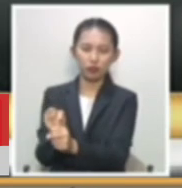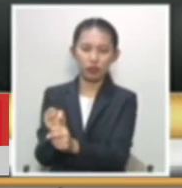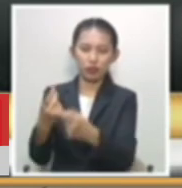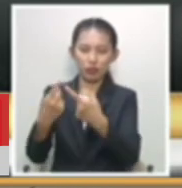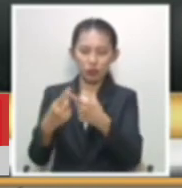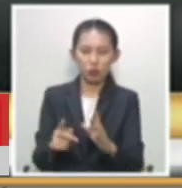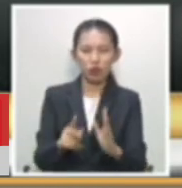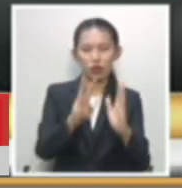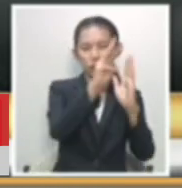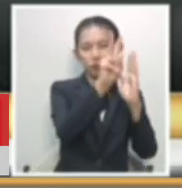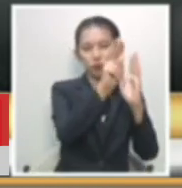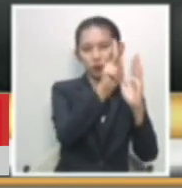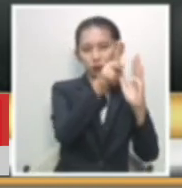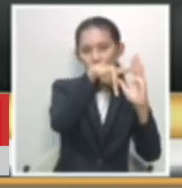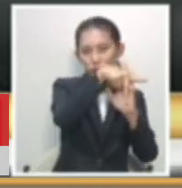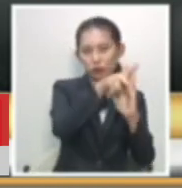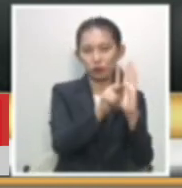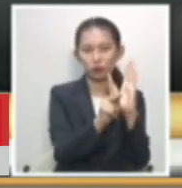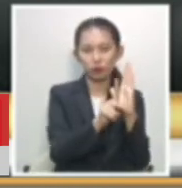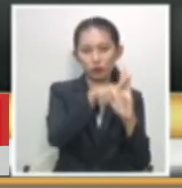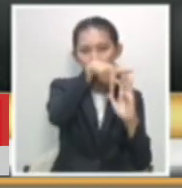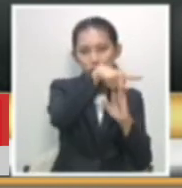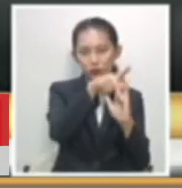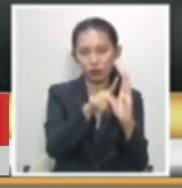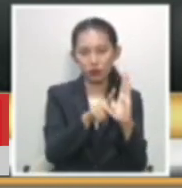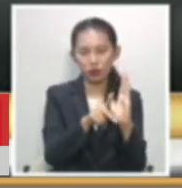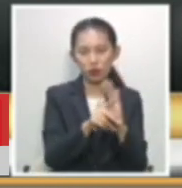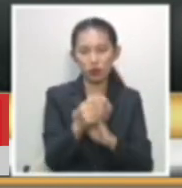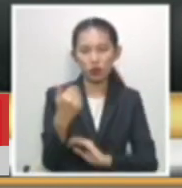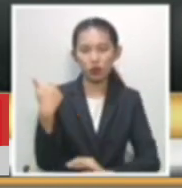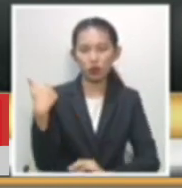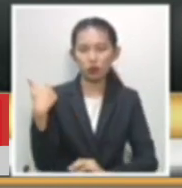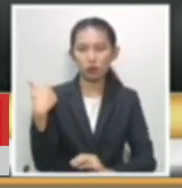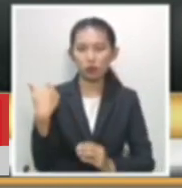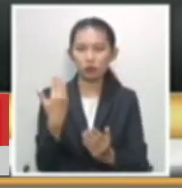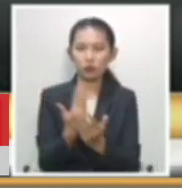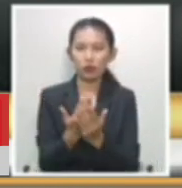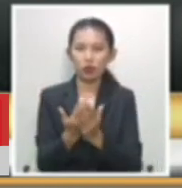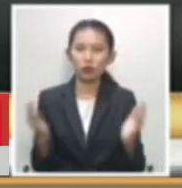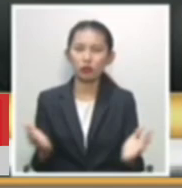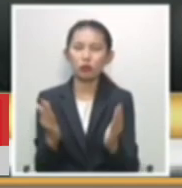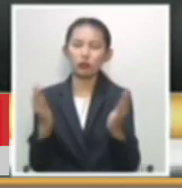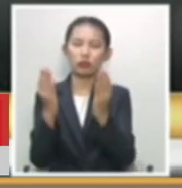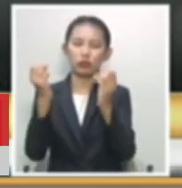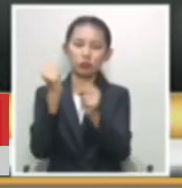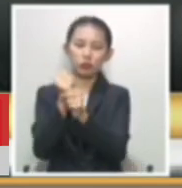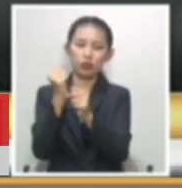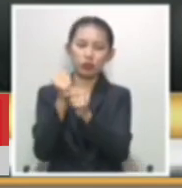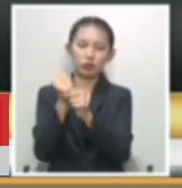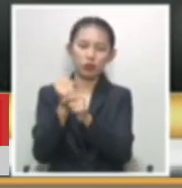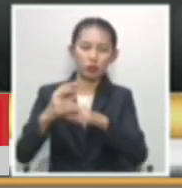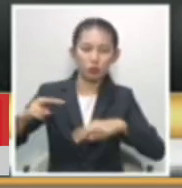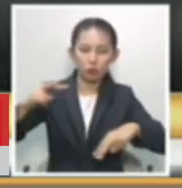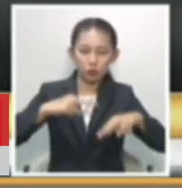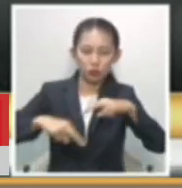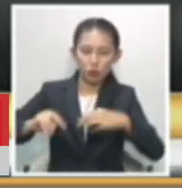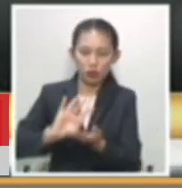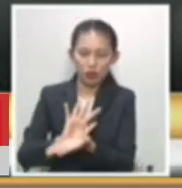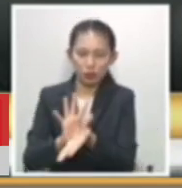รมนี้กว้างมากทั้งส่งเสริมอนุรักษ์ฟื้นฟูแหล่งท่องเที่ย